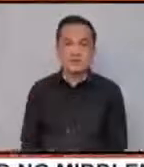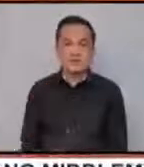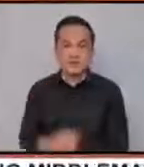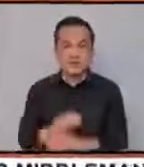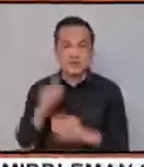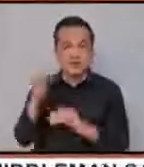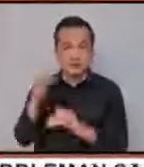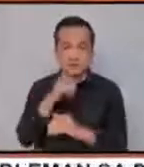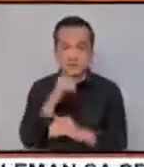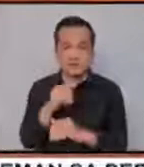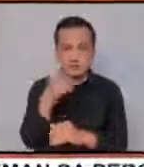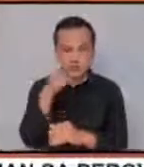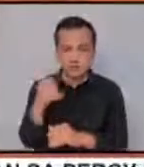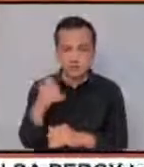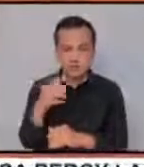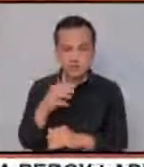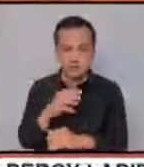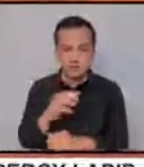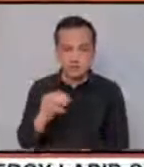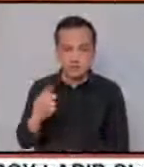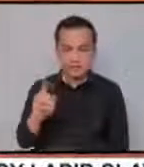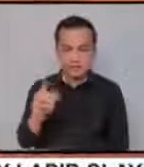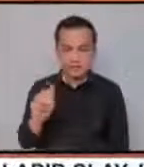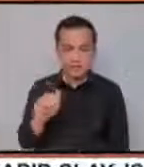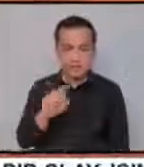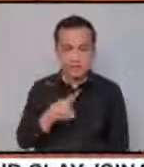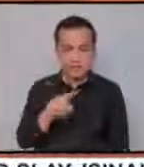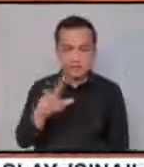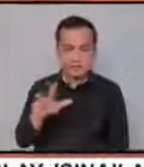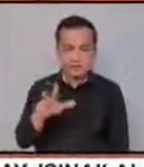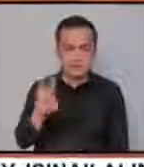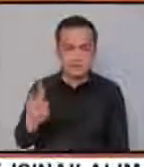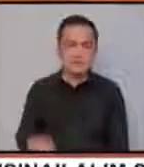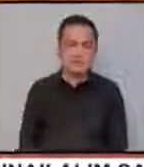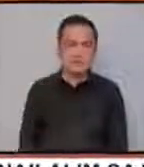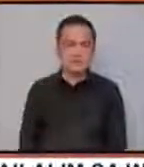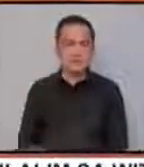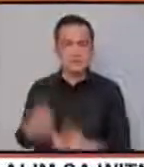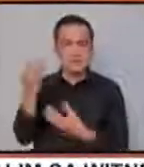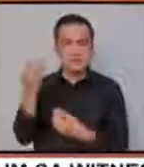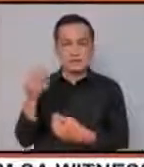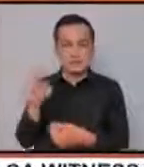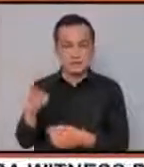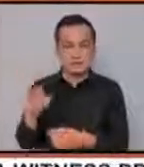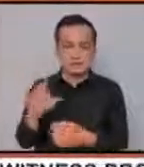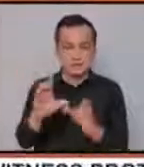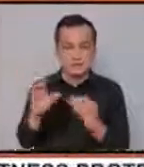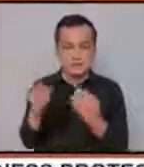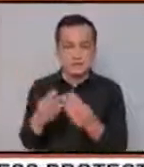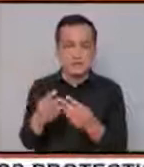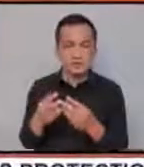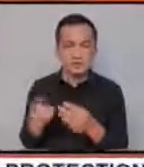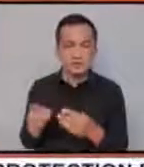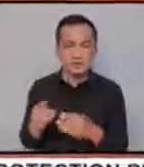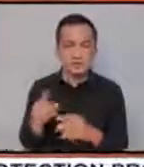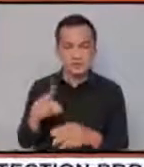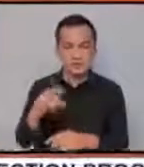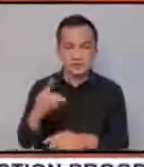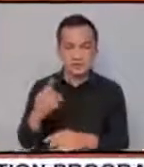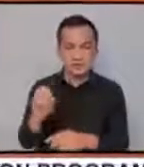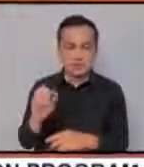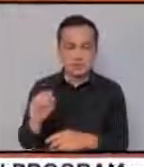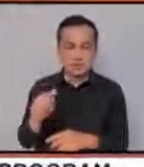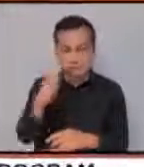MMDA na 136. Yan muna ang latest traffic update mula dyan sa Commonwealth Avenue, Philcoa. Remember, don't be rude, be